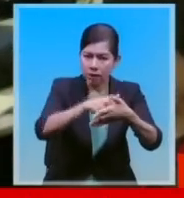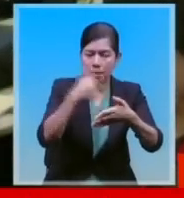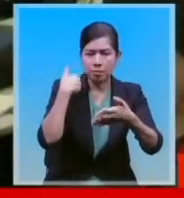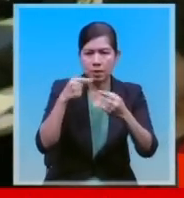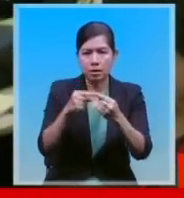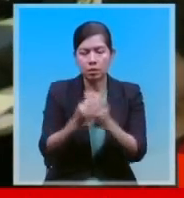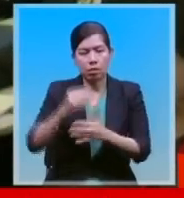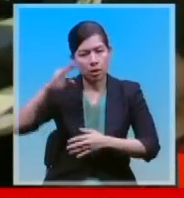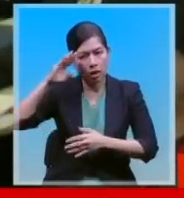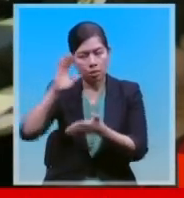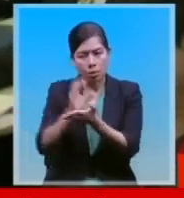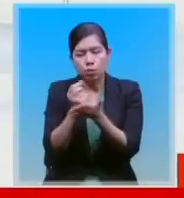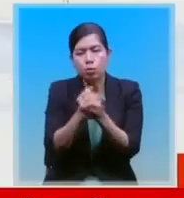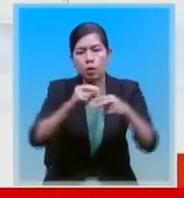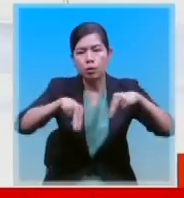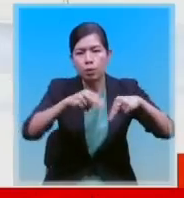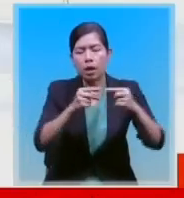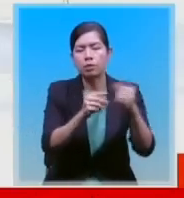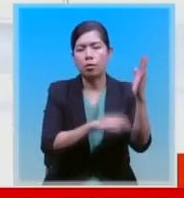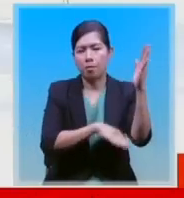ใต้